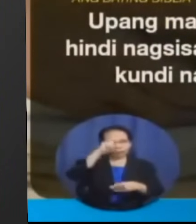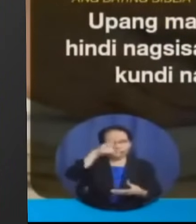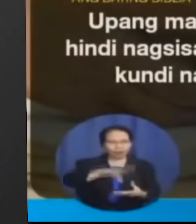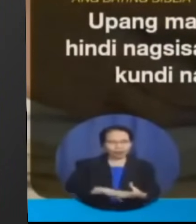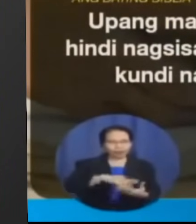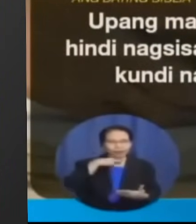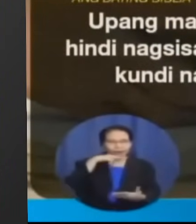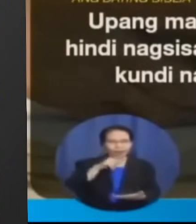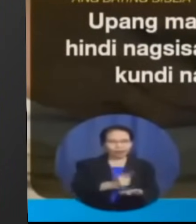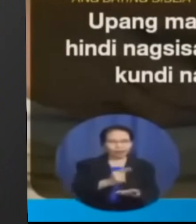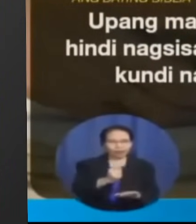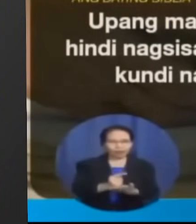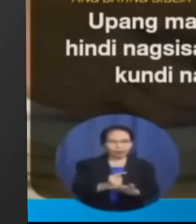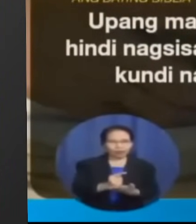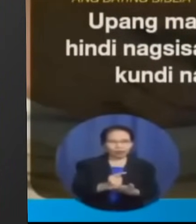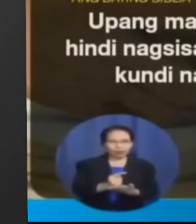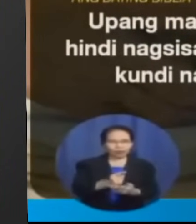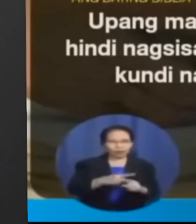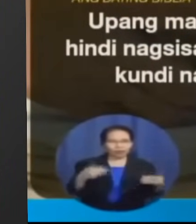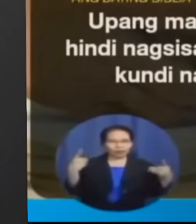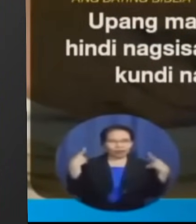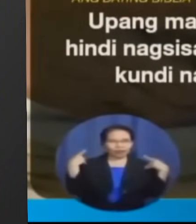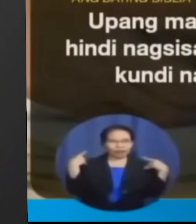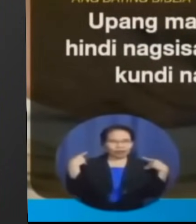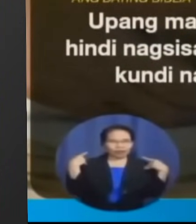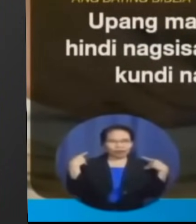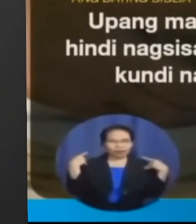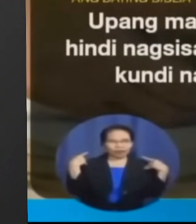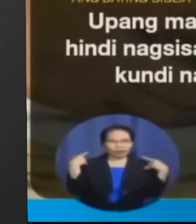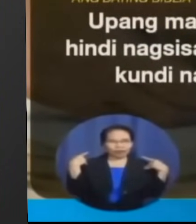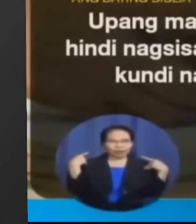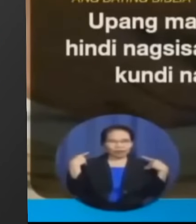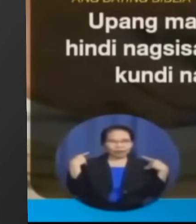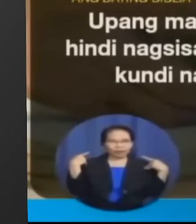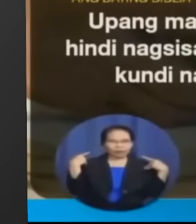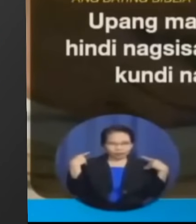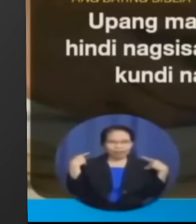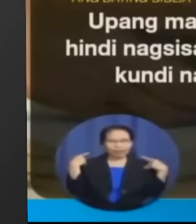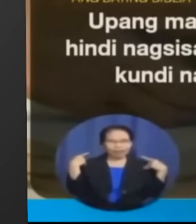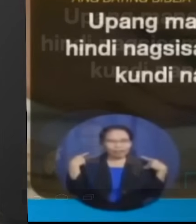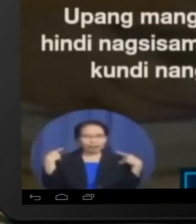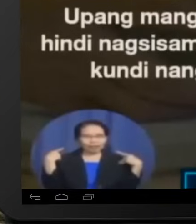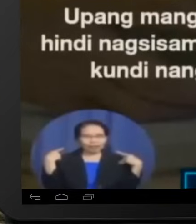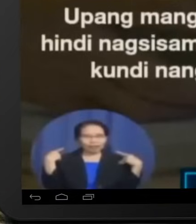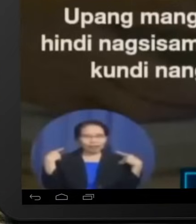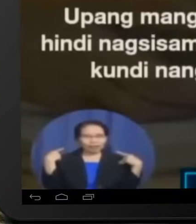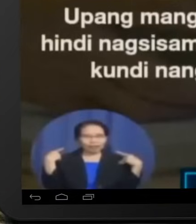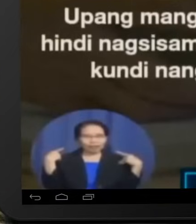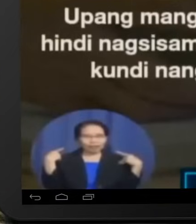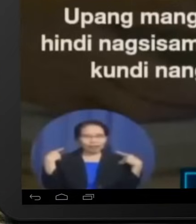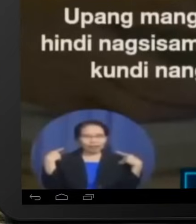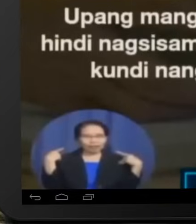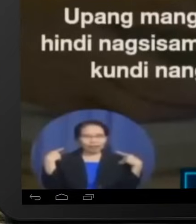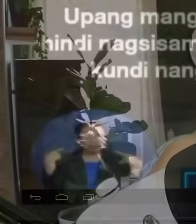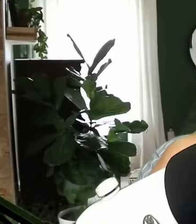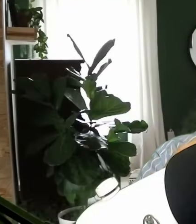hindi nagsisampalataya sa katotohanan, kundi nalugod sa kalikuan. Okay, before we